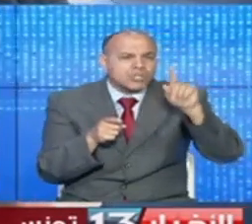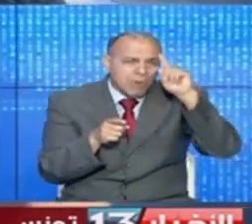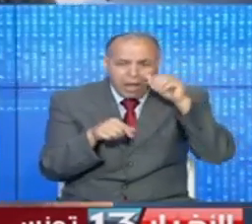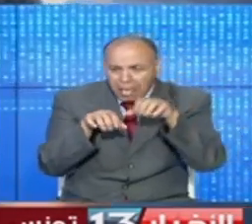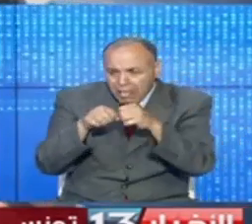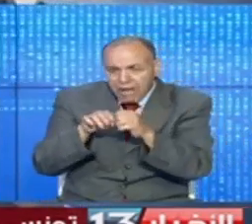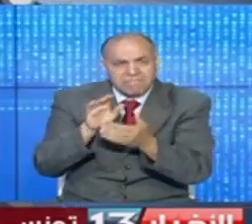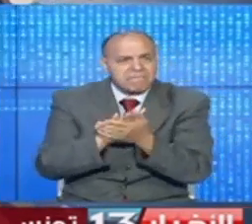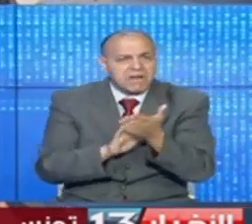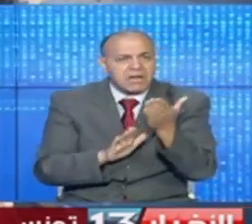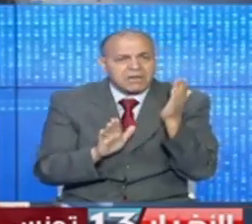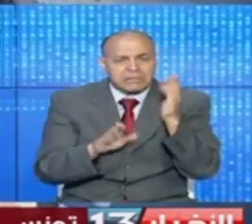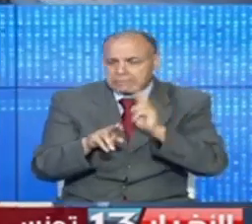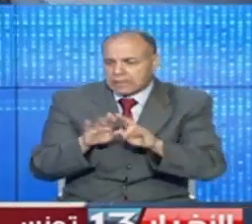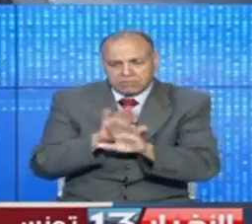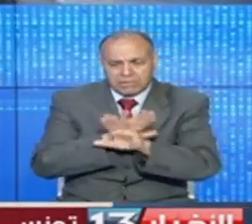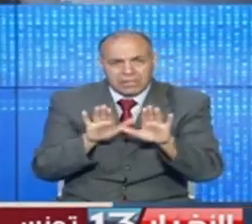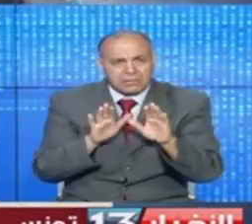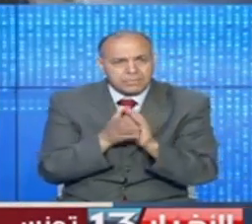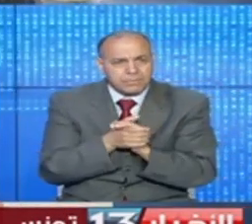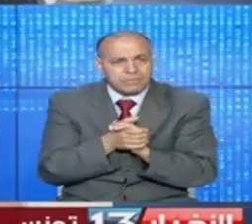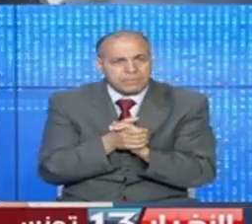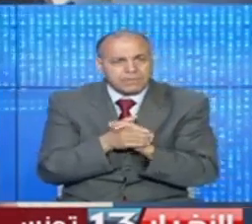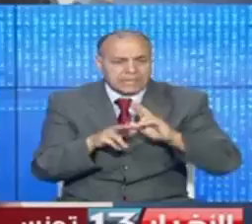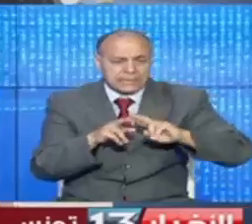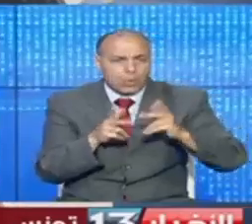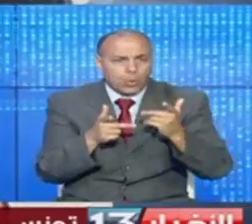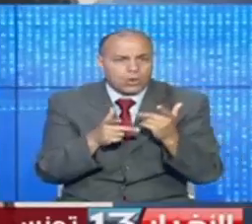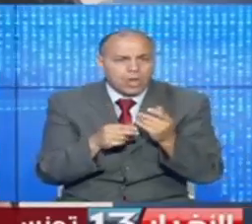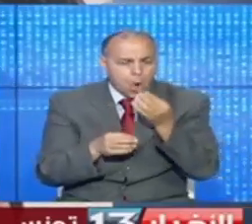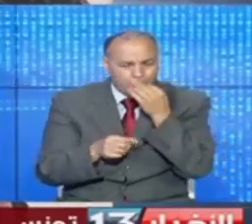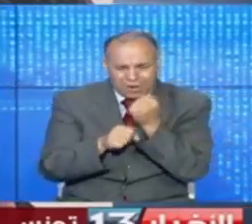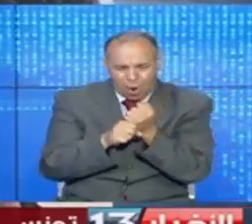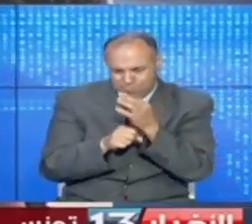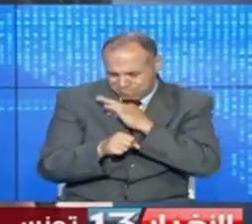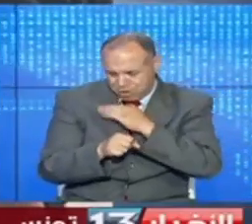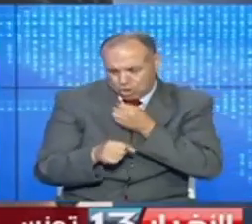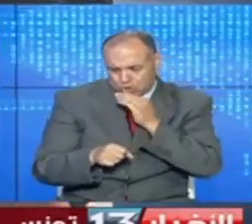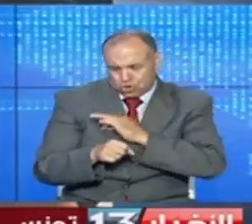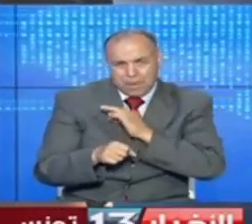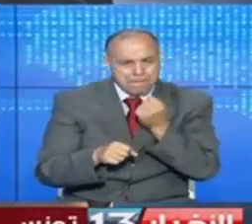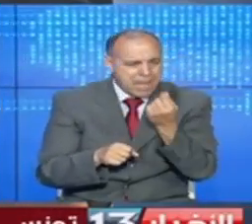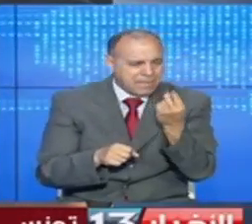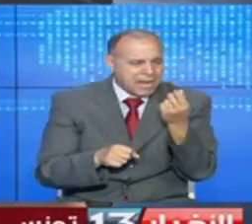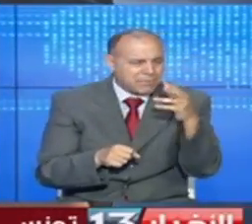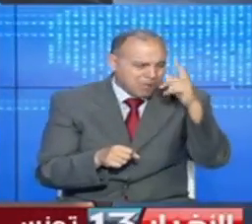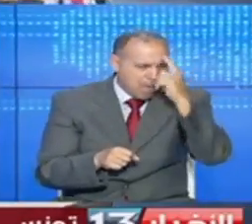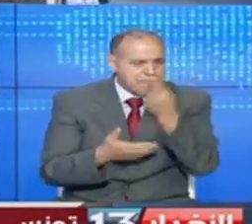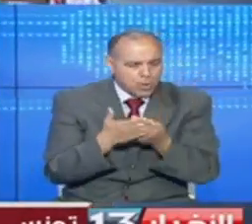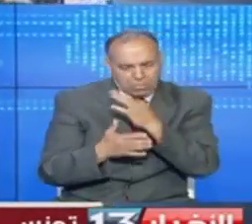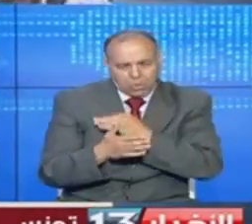الضربة، تبدل فما ما يتصلح، فما تفهمش يا ودي، راهم ياكلوا في خبزة، راهم قشارة يشري باش يصور 100 و200 و500